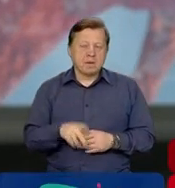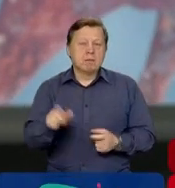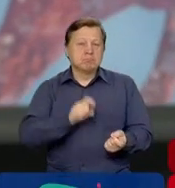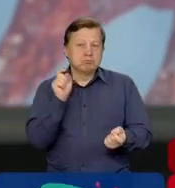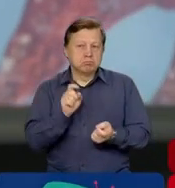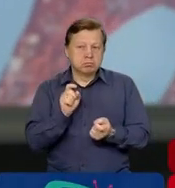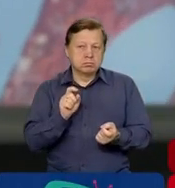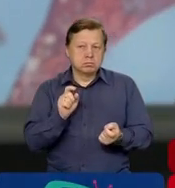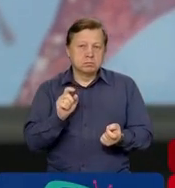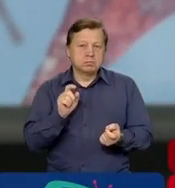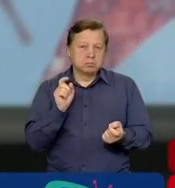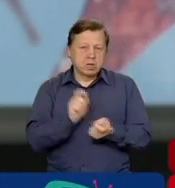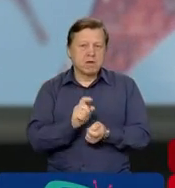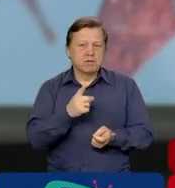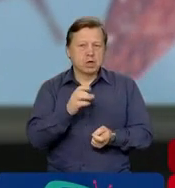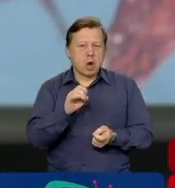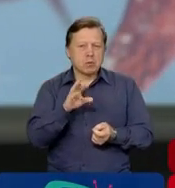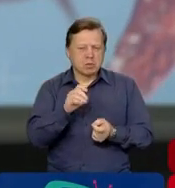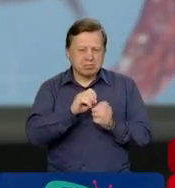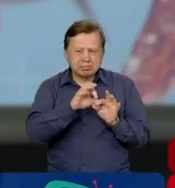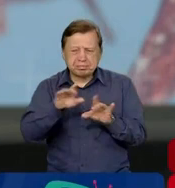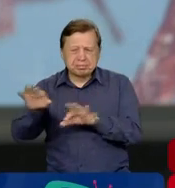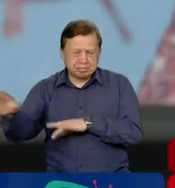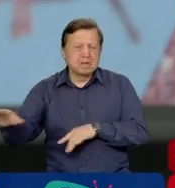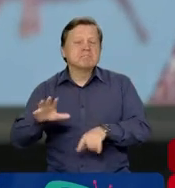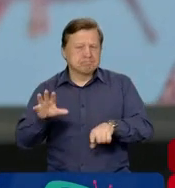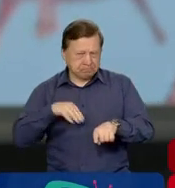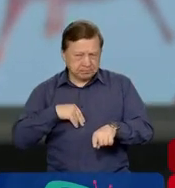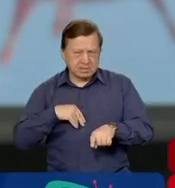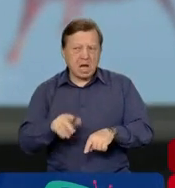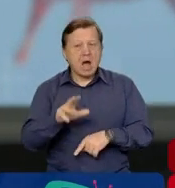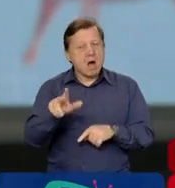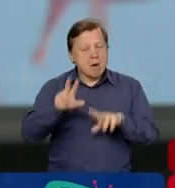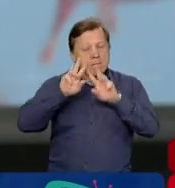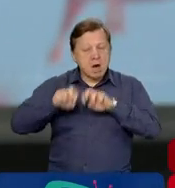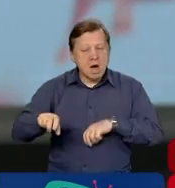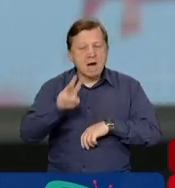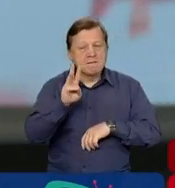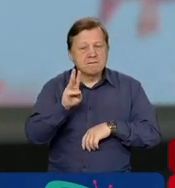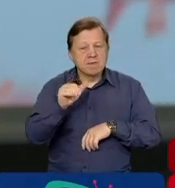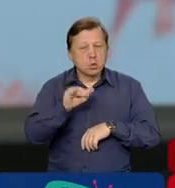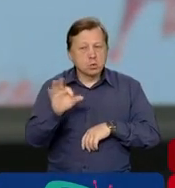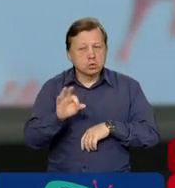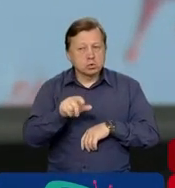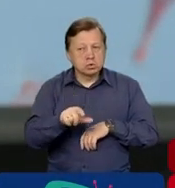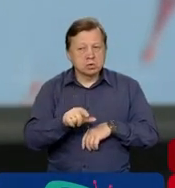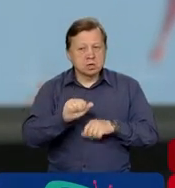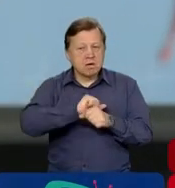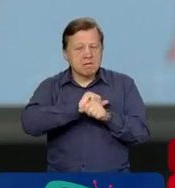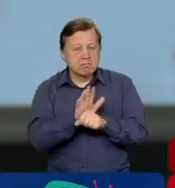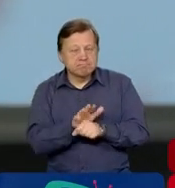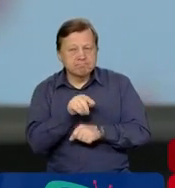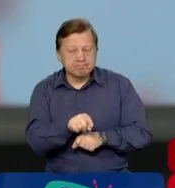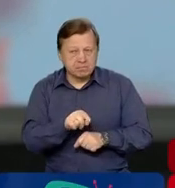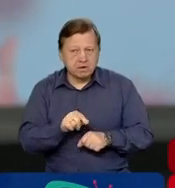przeciwko drobnoustrojom. No tutaj badania dotyczące wirusa SARS-CoV-2 jednak jednoznacznie